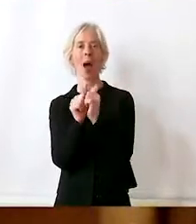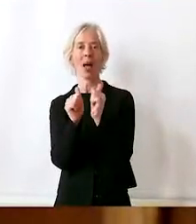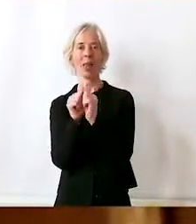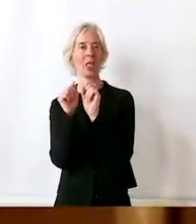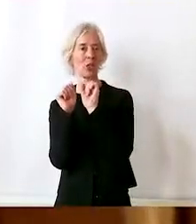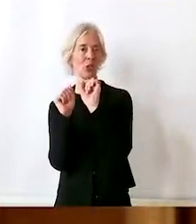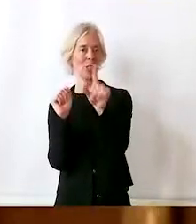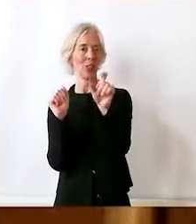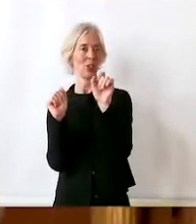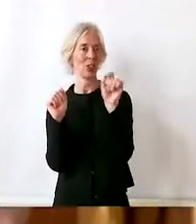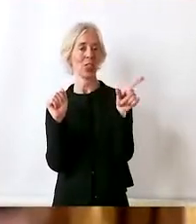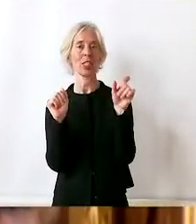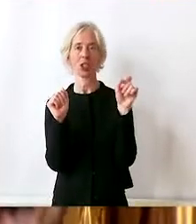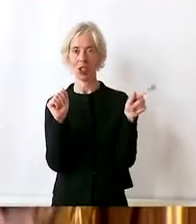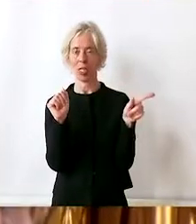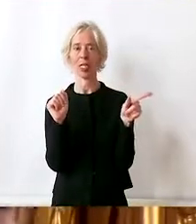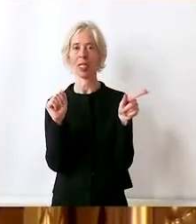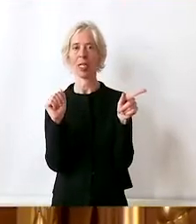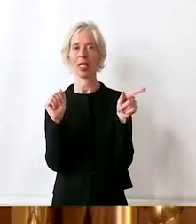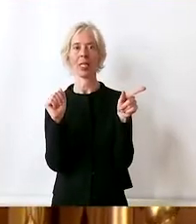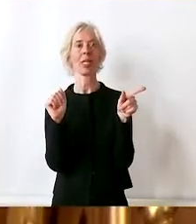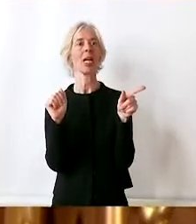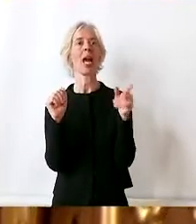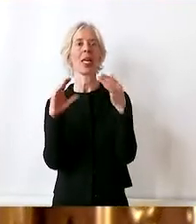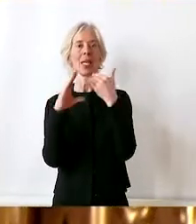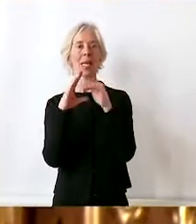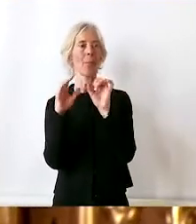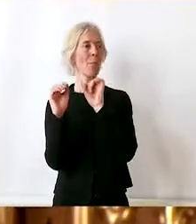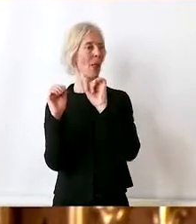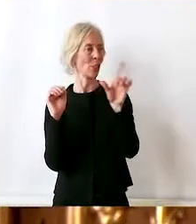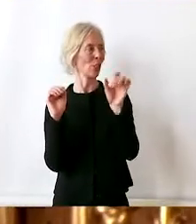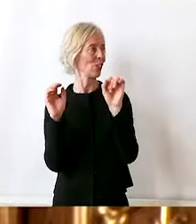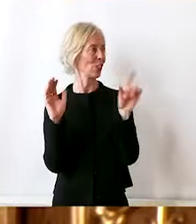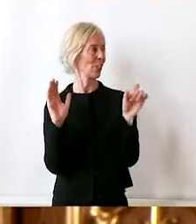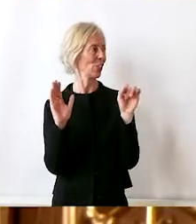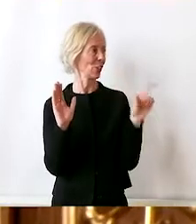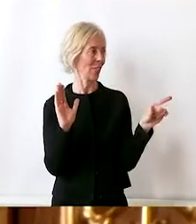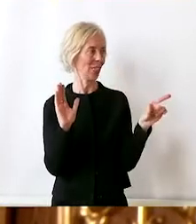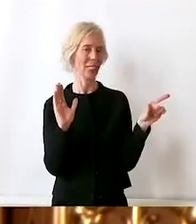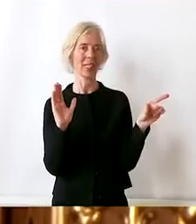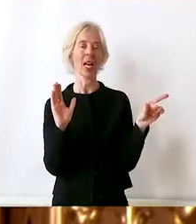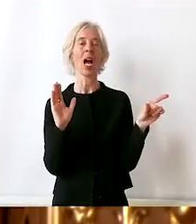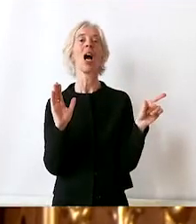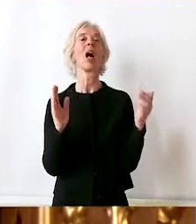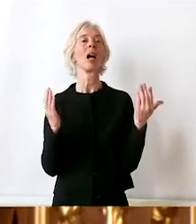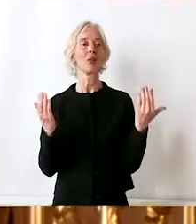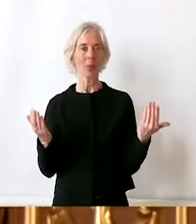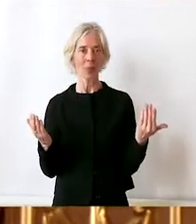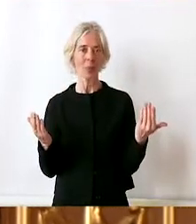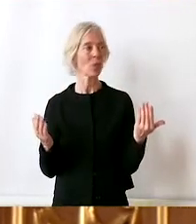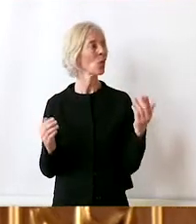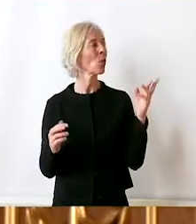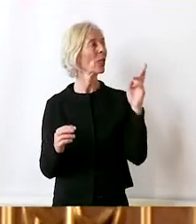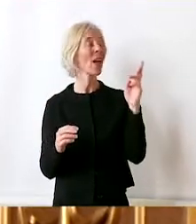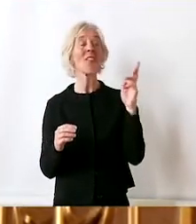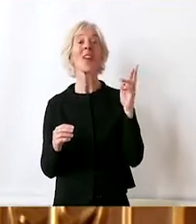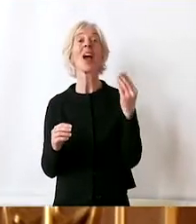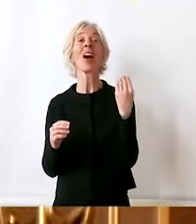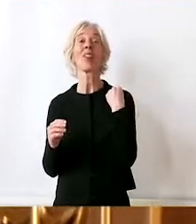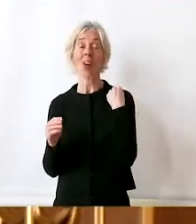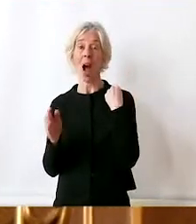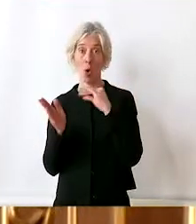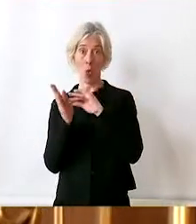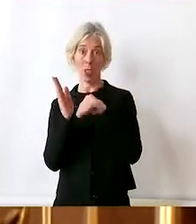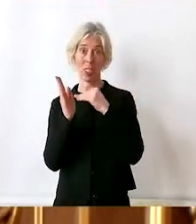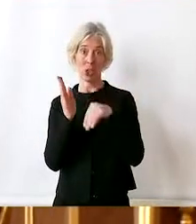wir sehr in Ehren halten. Wer gemeint hat, er darf sich widersetzen, der irrt. Alle, die unterschrieben haben, bitte ich jetzt fürs Gruppenfoto